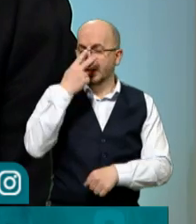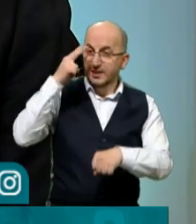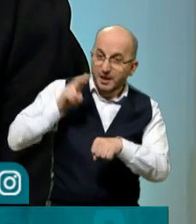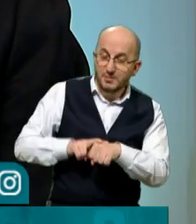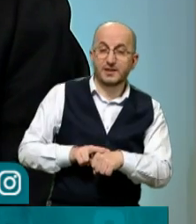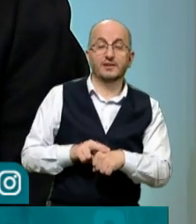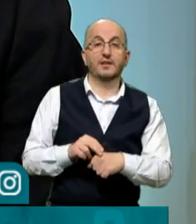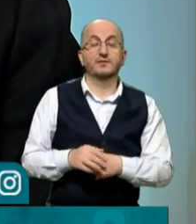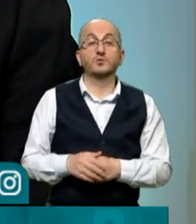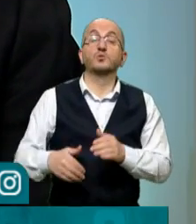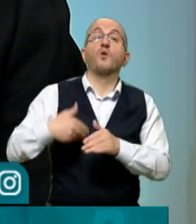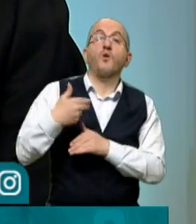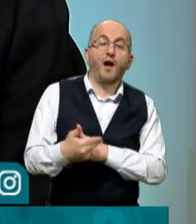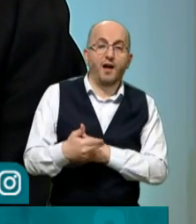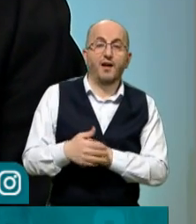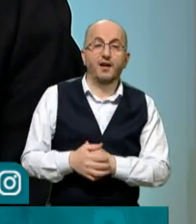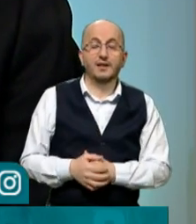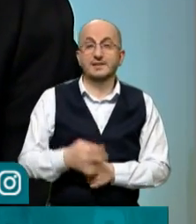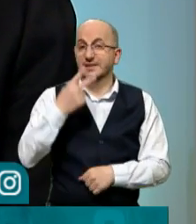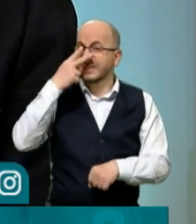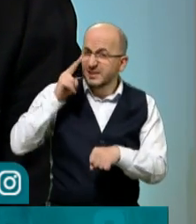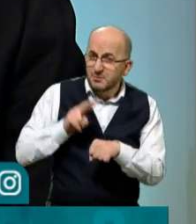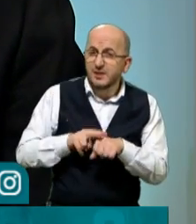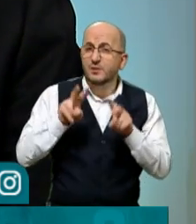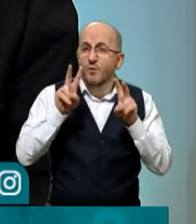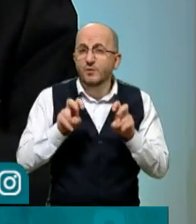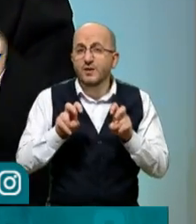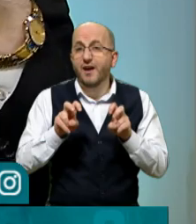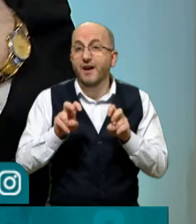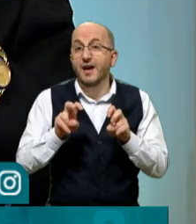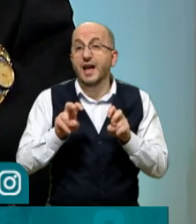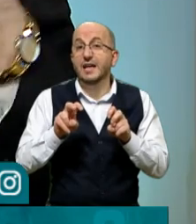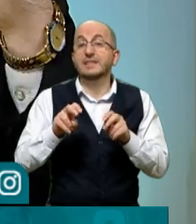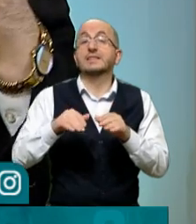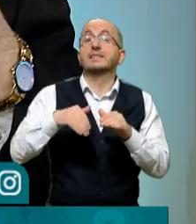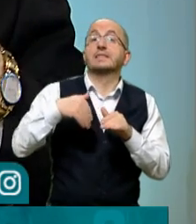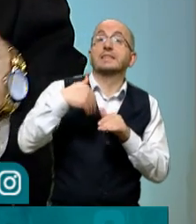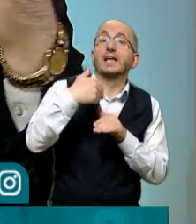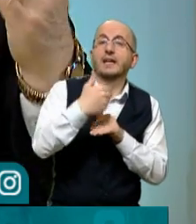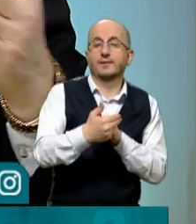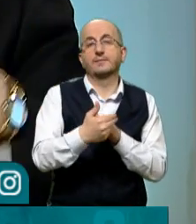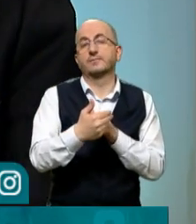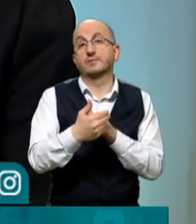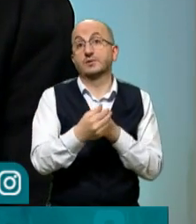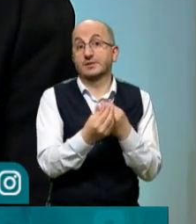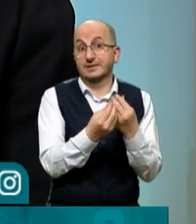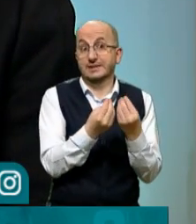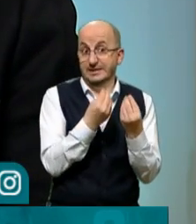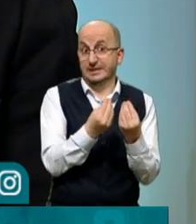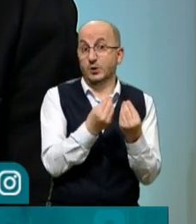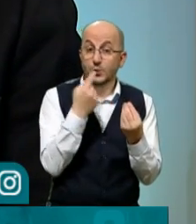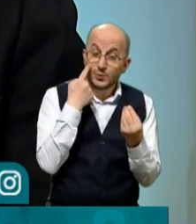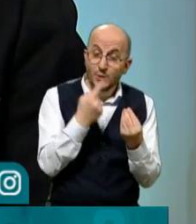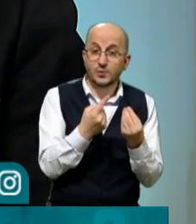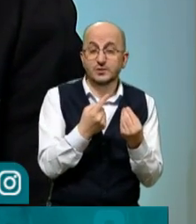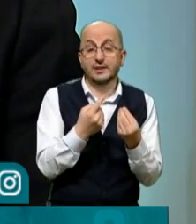eder. Sonra da yemin ettiği husustan diğerinin yani hayırlı olduğunu görürse